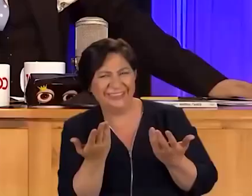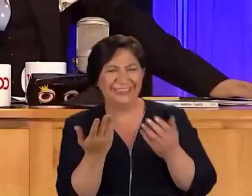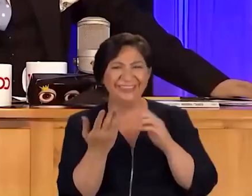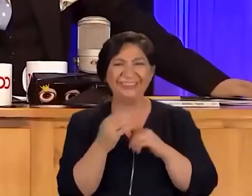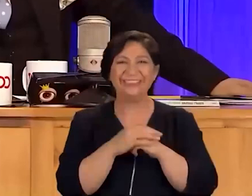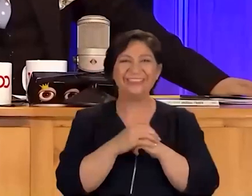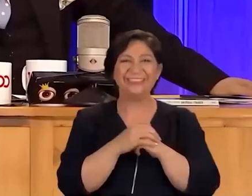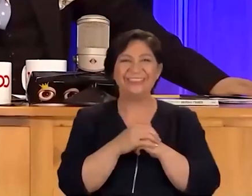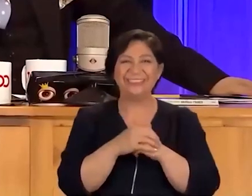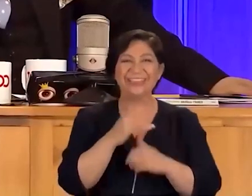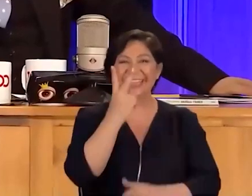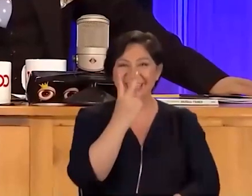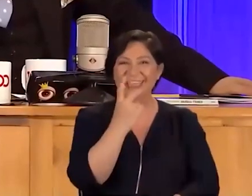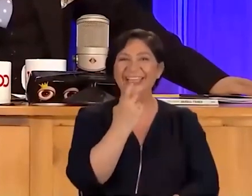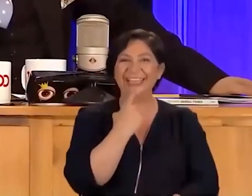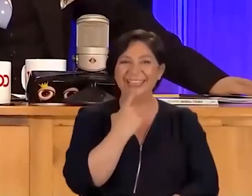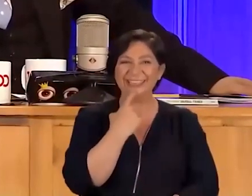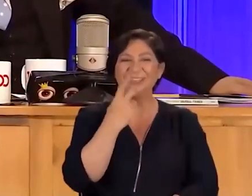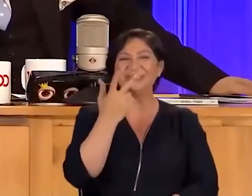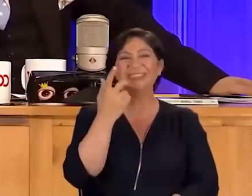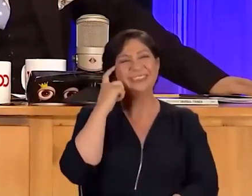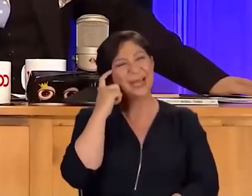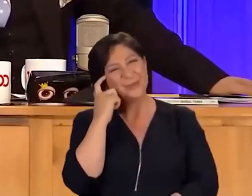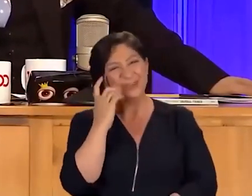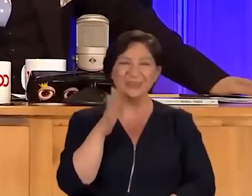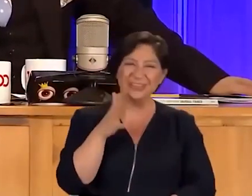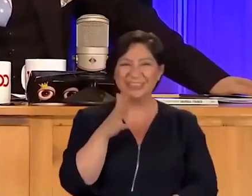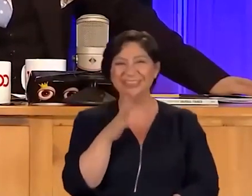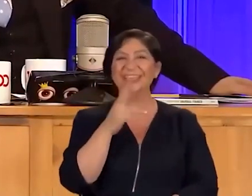2-300. Yani 2 yaş. Tahmini olarak. Tahmini